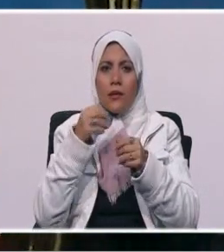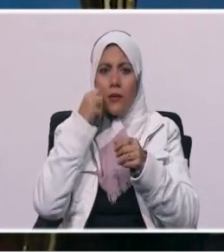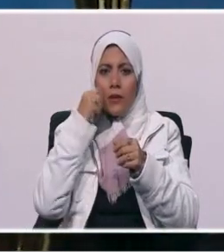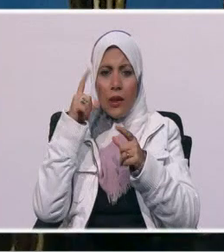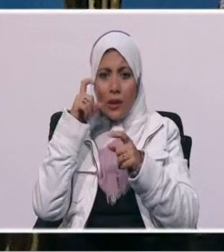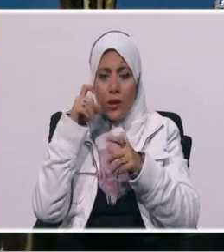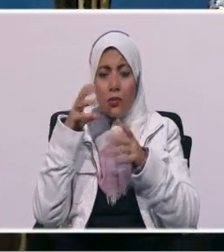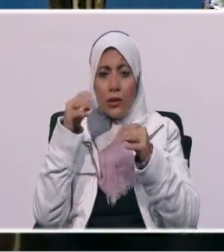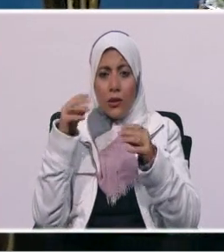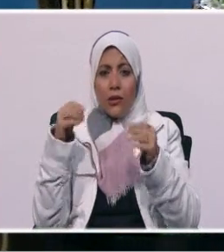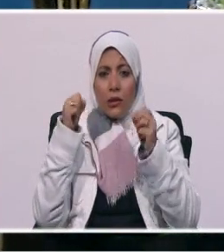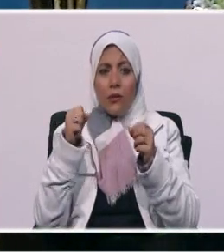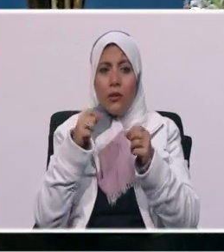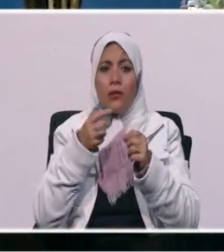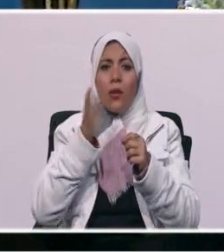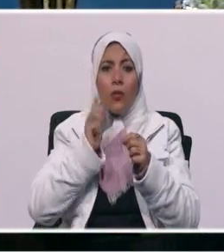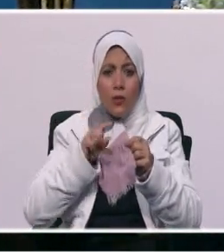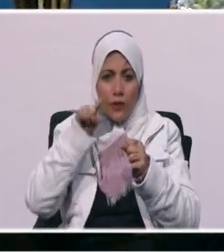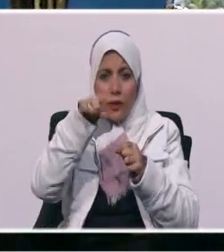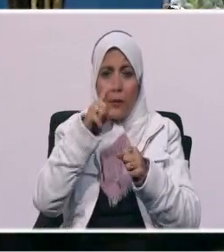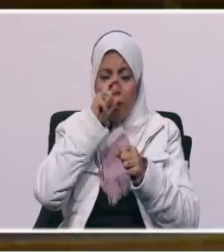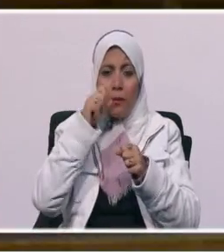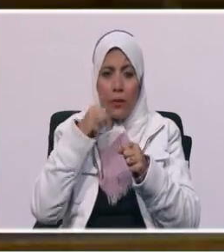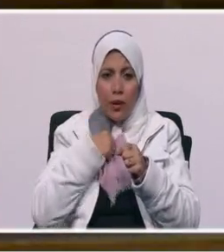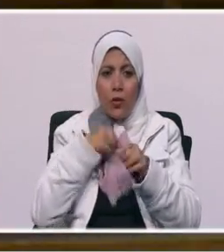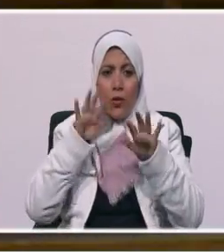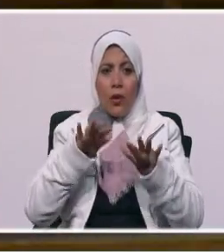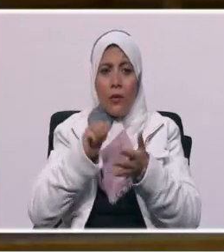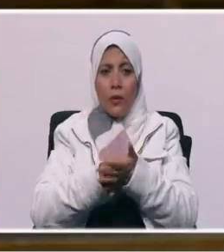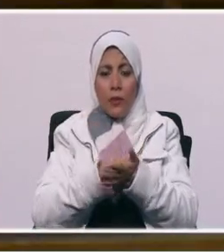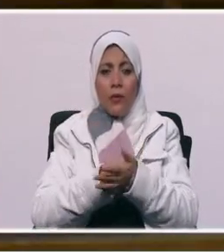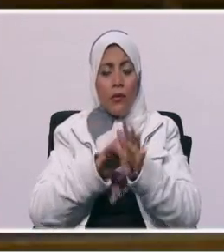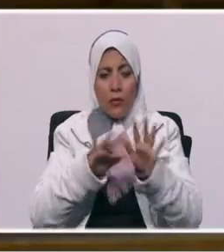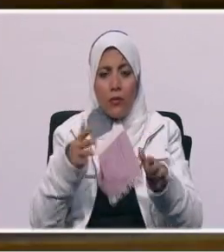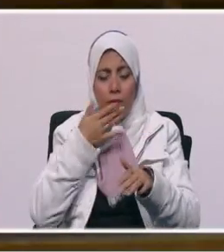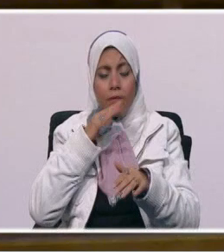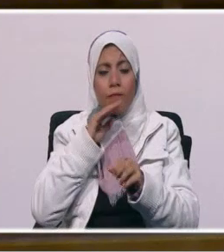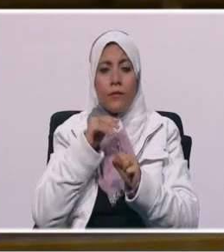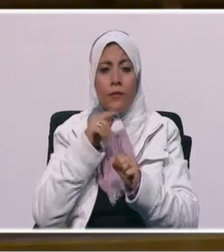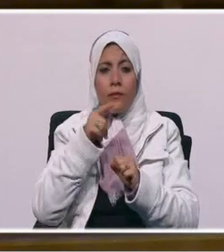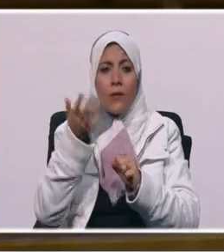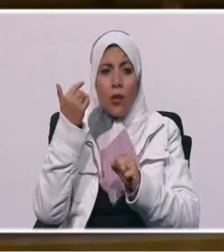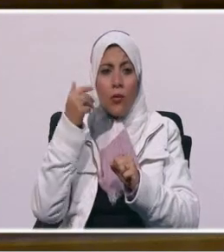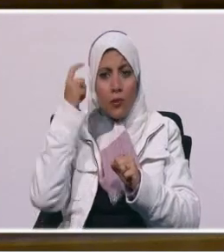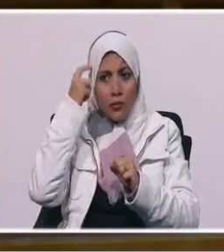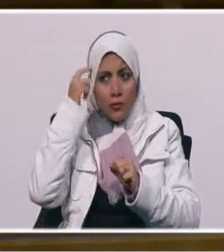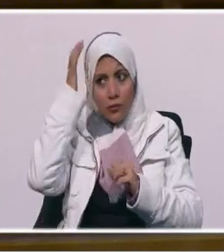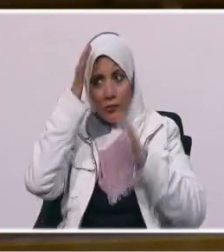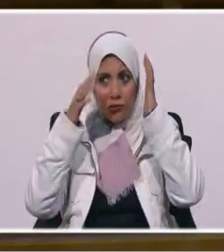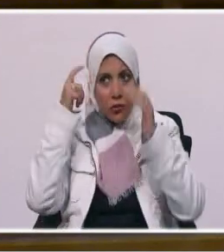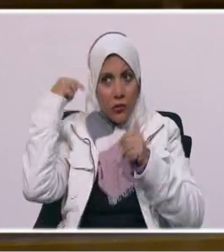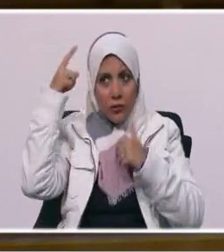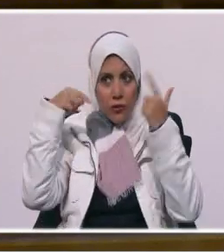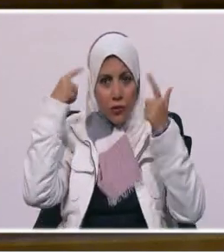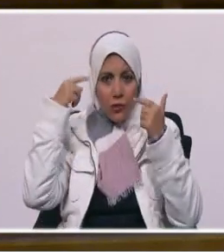قوي في التصوير، وروحت لبلدي وريحت كل حاجه. الحاجه اللي جت على بالك او على ذهنك